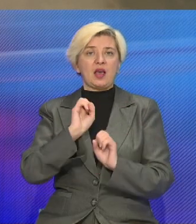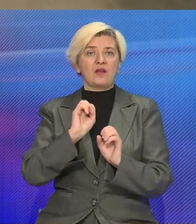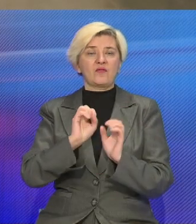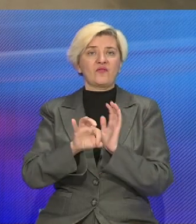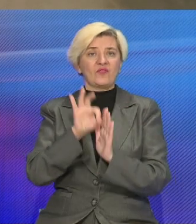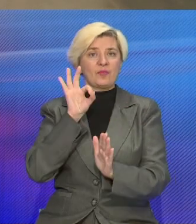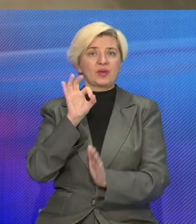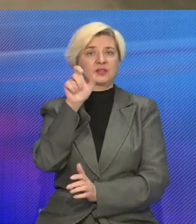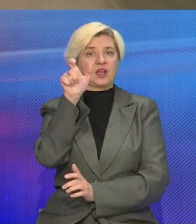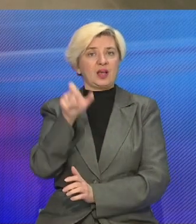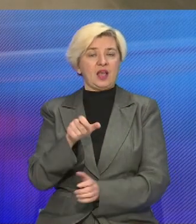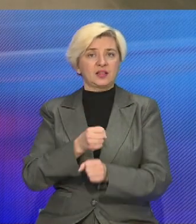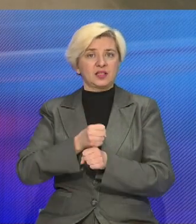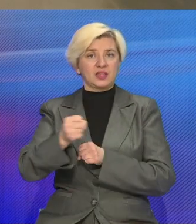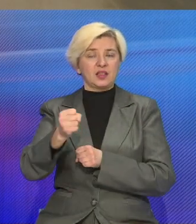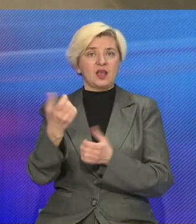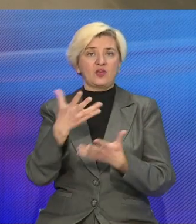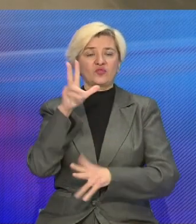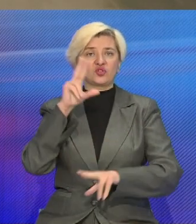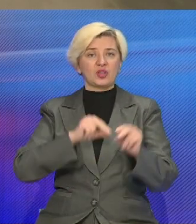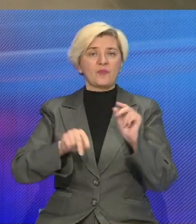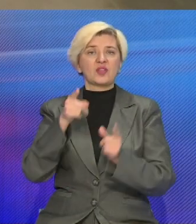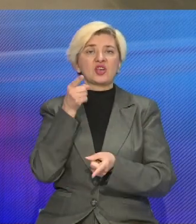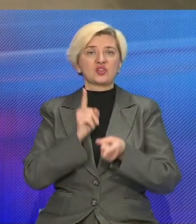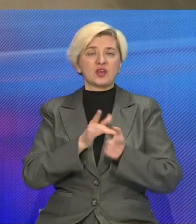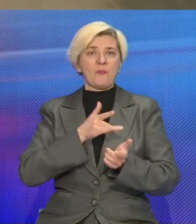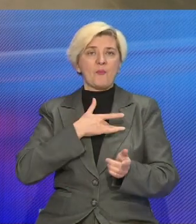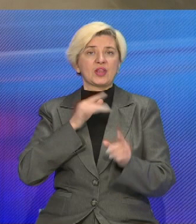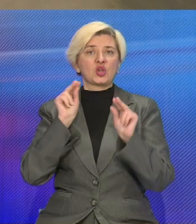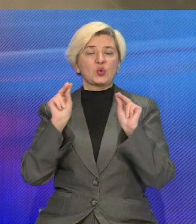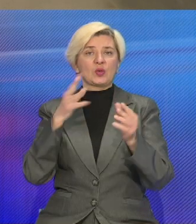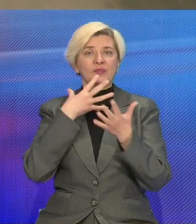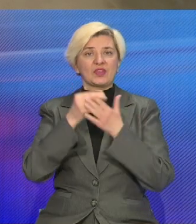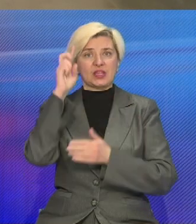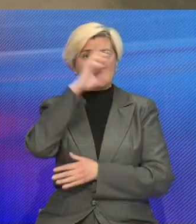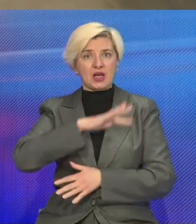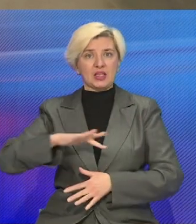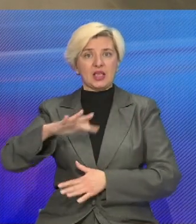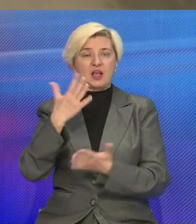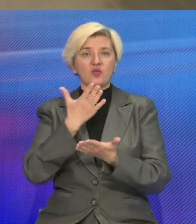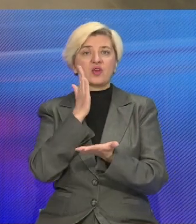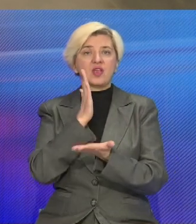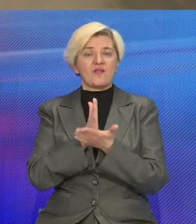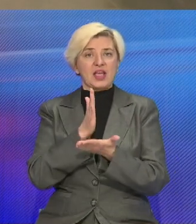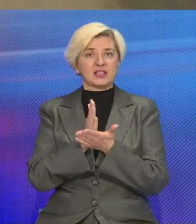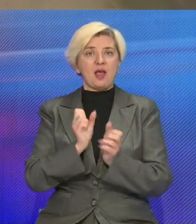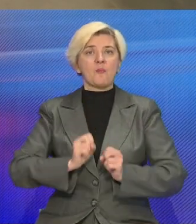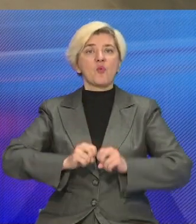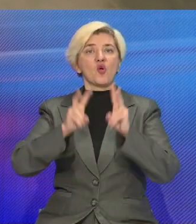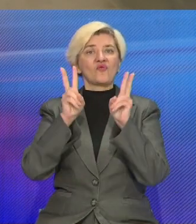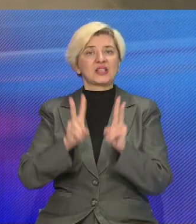которого считаем настоящим патриотом своей страны, который является профессионалом своего дела. Мы все должны проявить